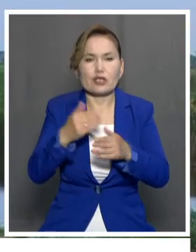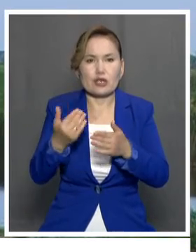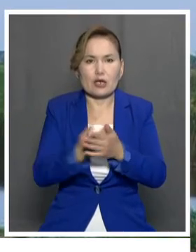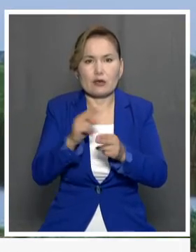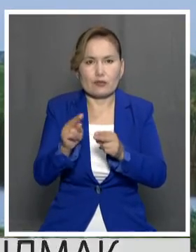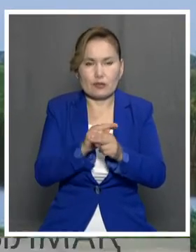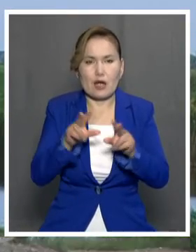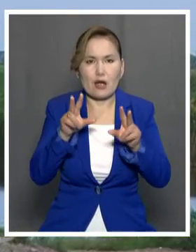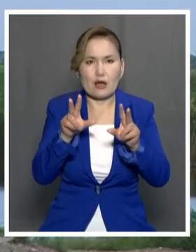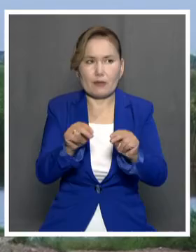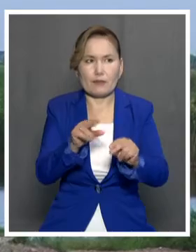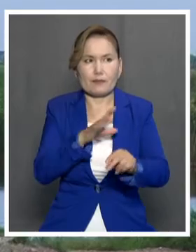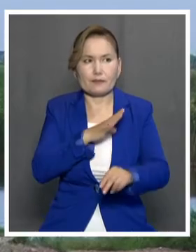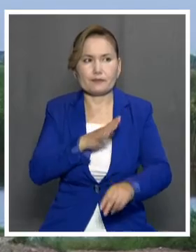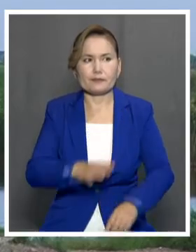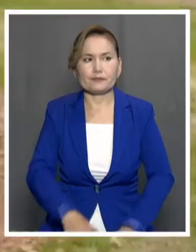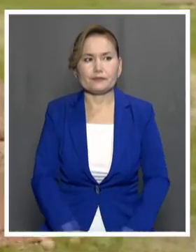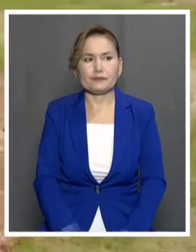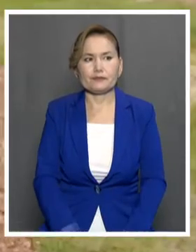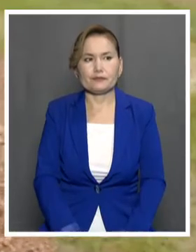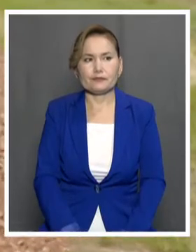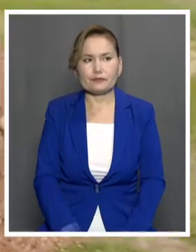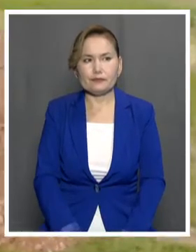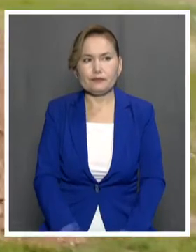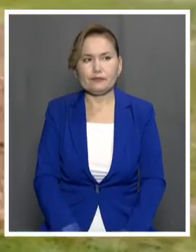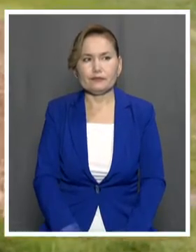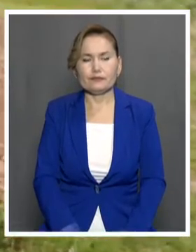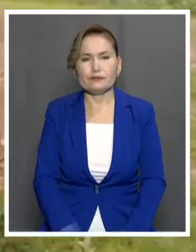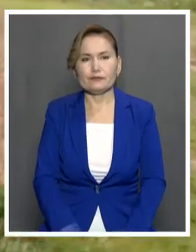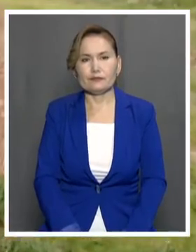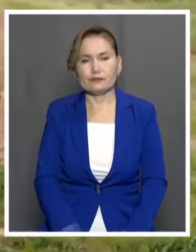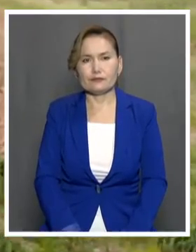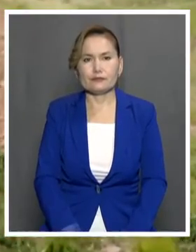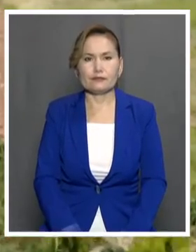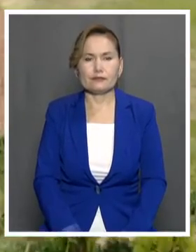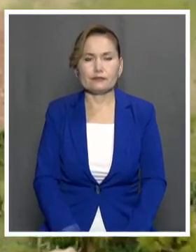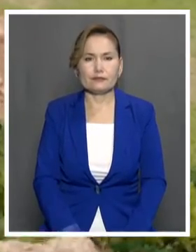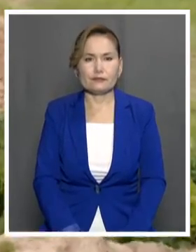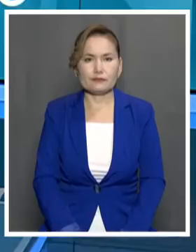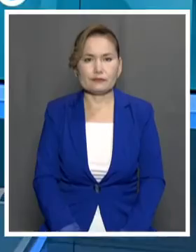Сәбит Әлдебай, Ғани Айдарқұлов, Қазақстан ұлттық телеарнасы, Жамбыл облысы.